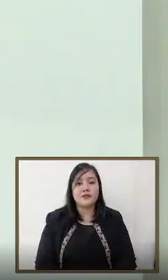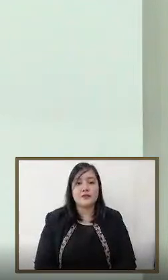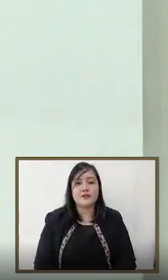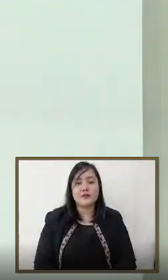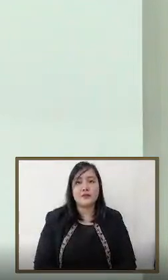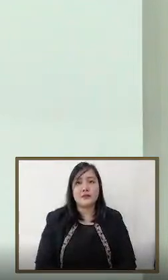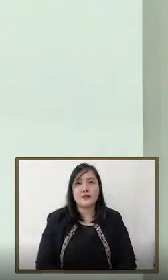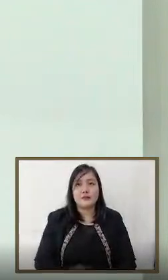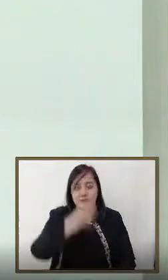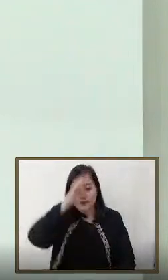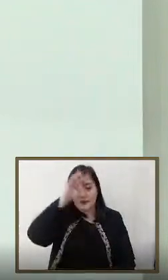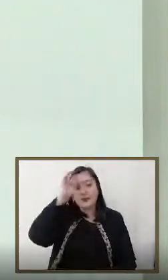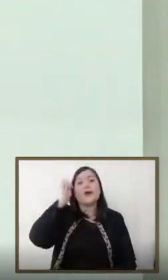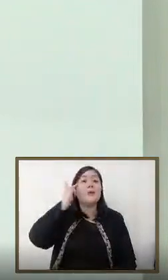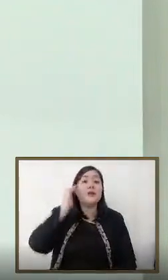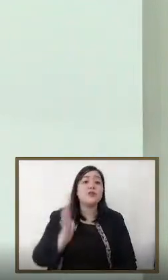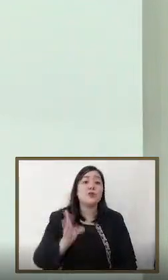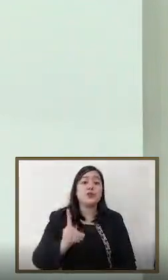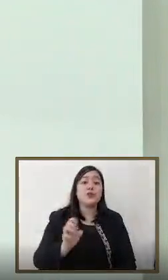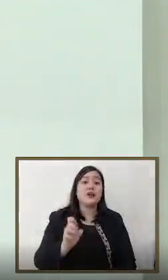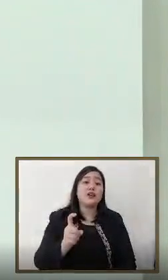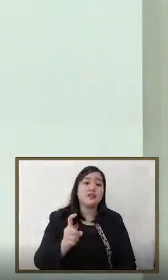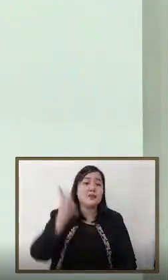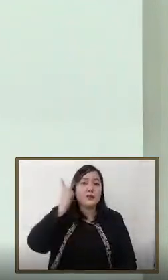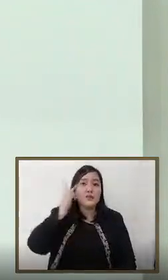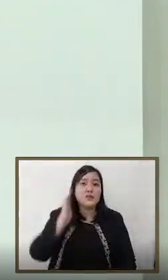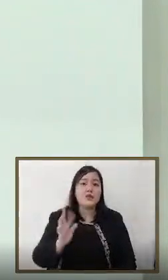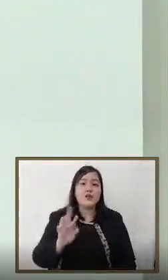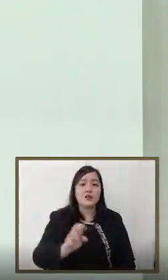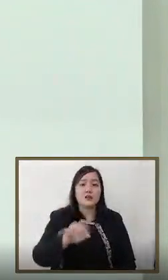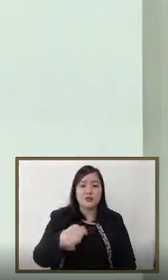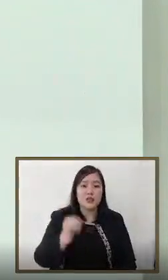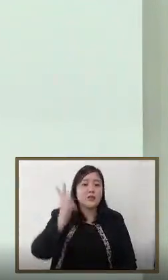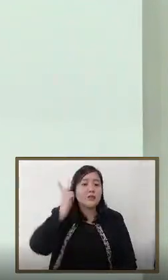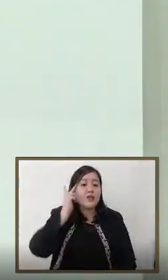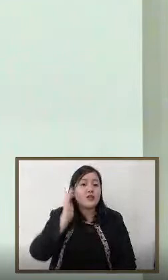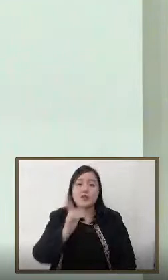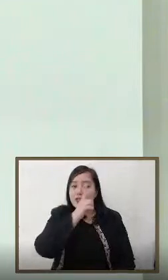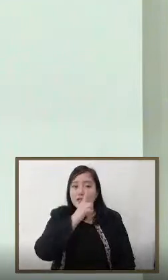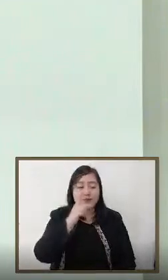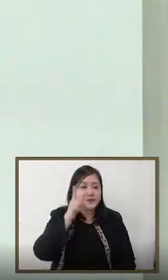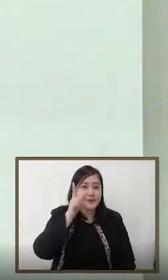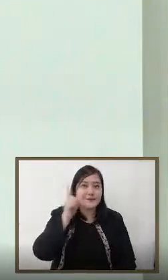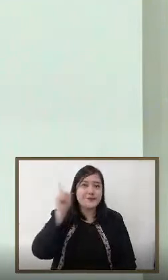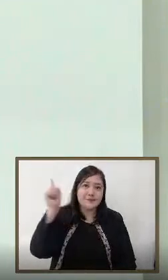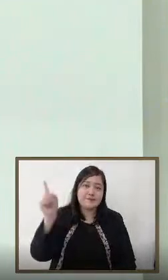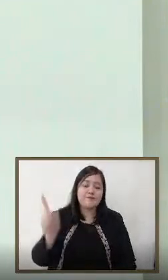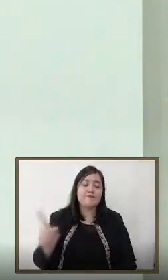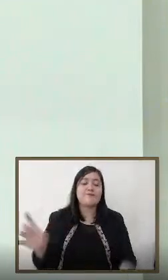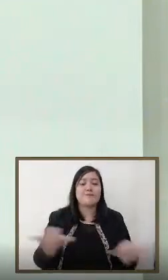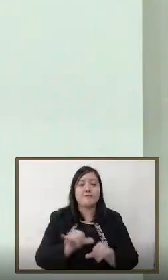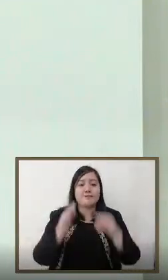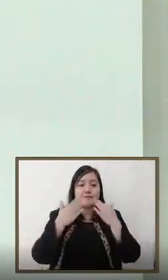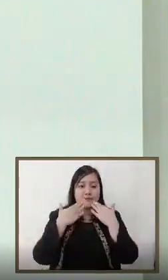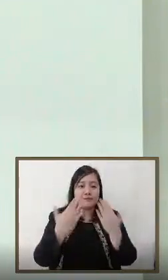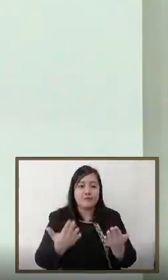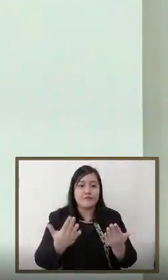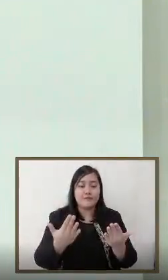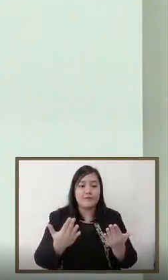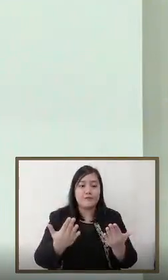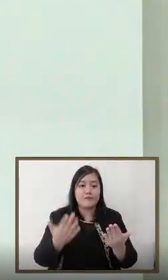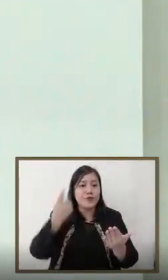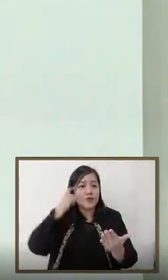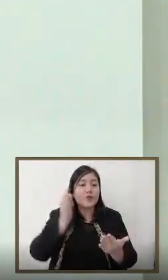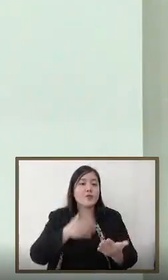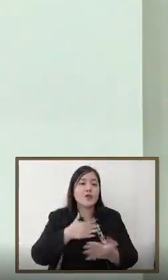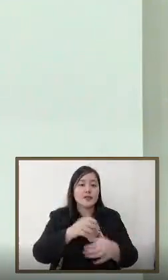Dex, Pastor RJ, Pastor Bernard, Pastor Louie, ang dami po nila eh. Ayan. So nagpapasalamat din po ako sa South Border Family na ibinigay sa amin ng